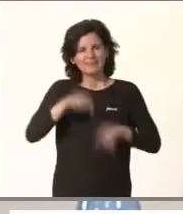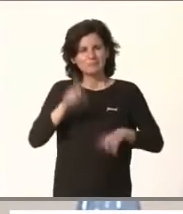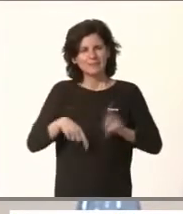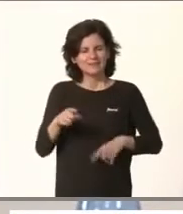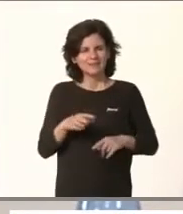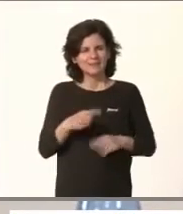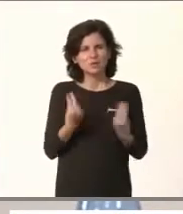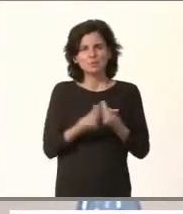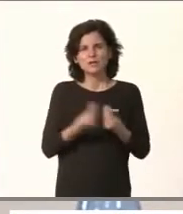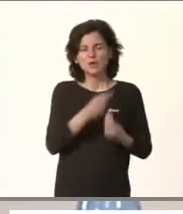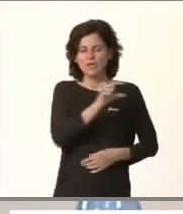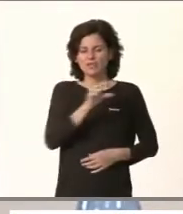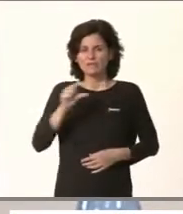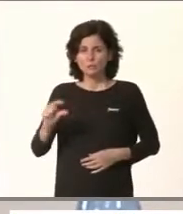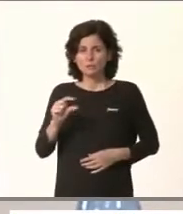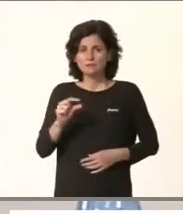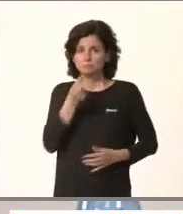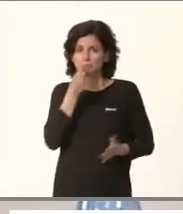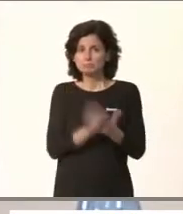Aixina hasta el diumenge. Per tant,